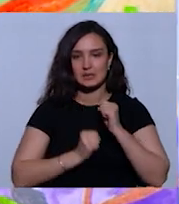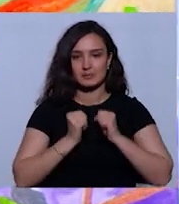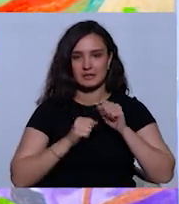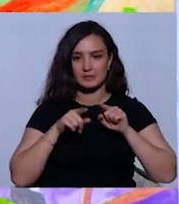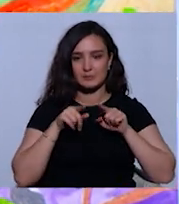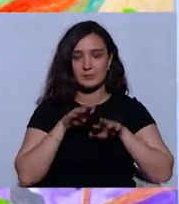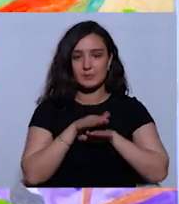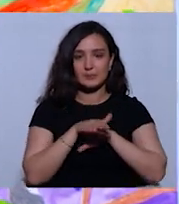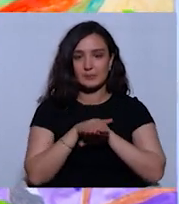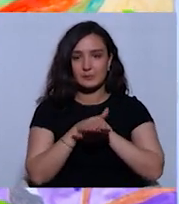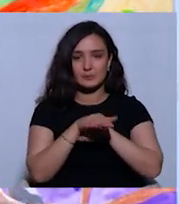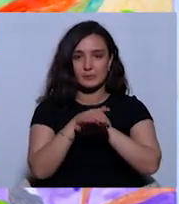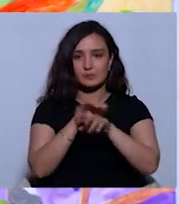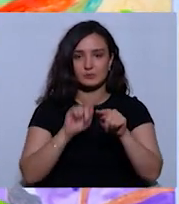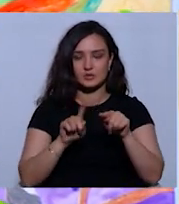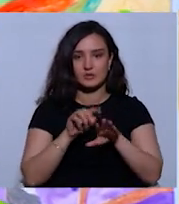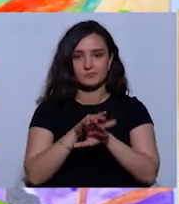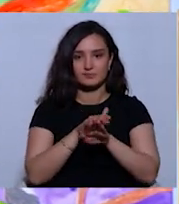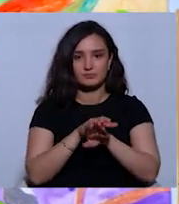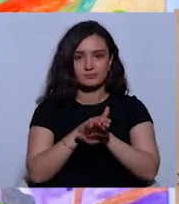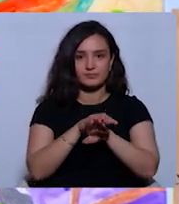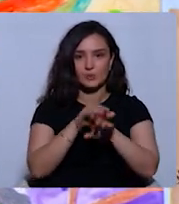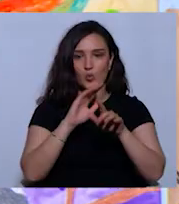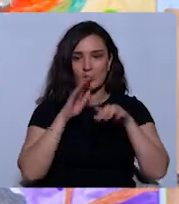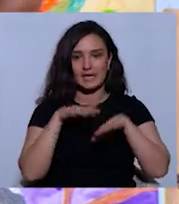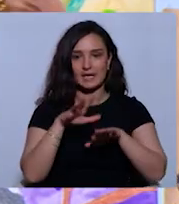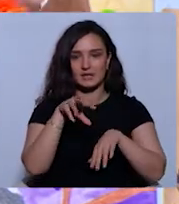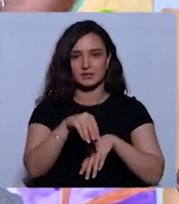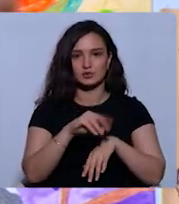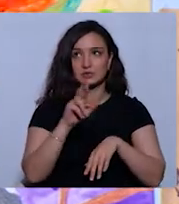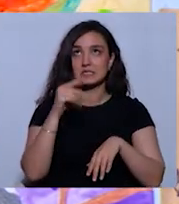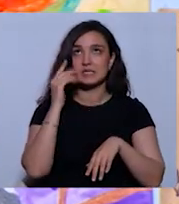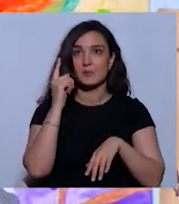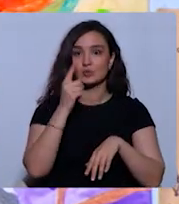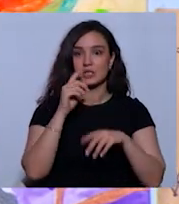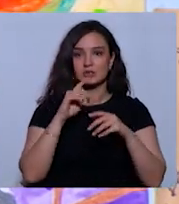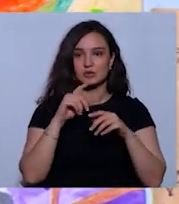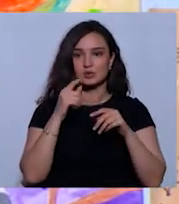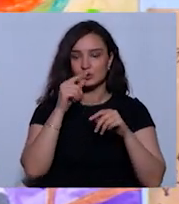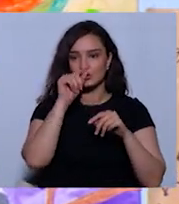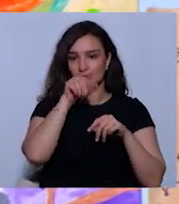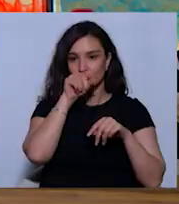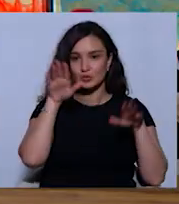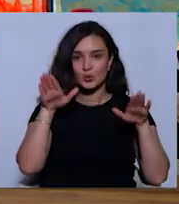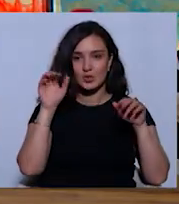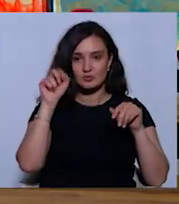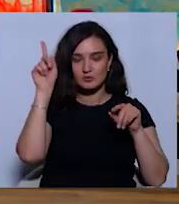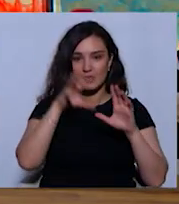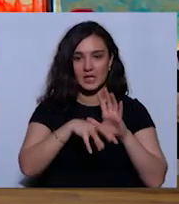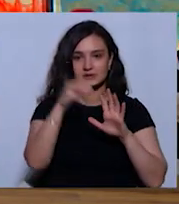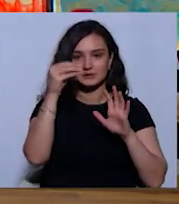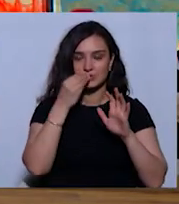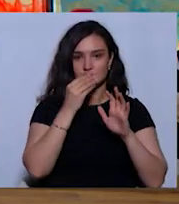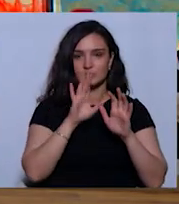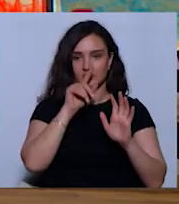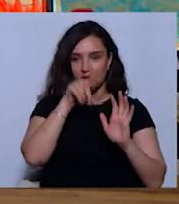გარბიან, რომ ჩქარა ჩავიდნენ ოკეანეში და ზემოდან თოლებმა არ შეჭამონ, დაფრინავენ